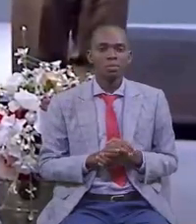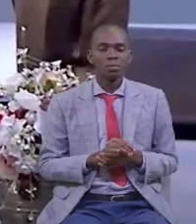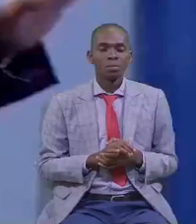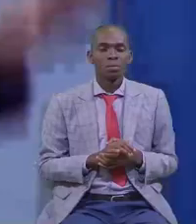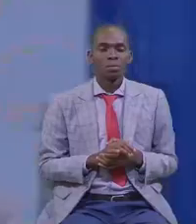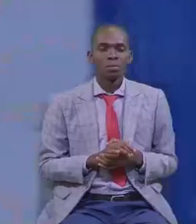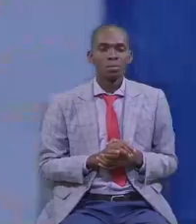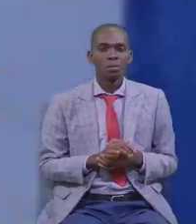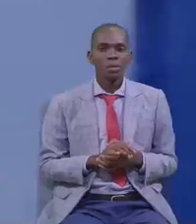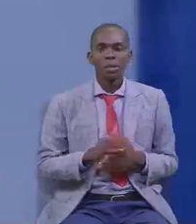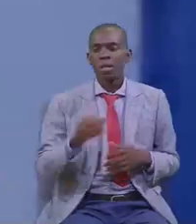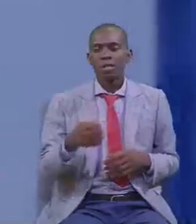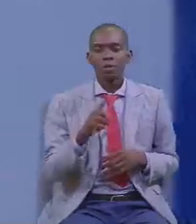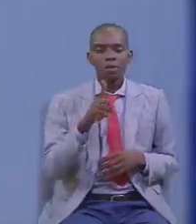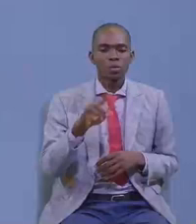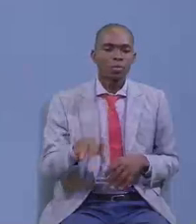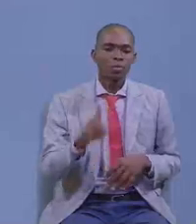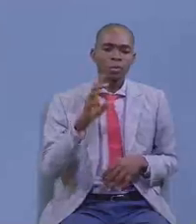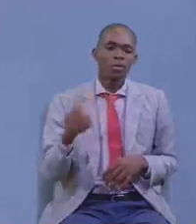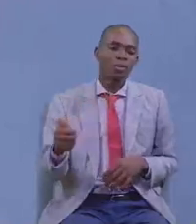Partout tu te retrouves.